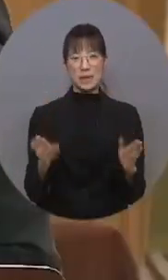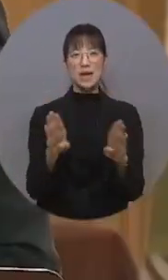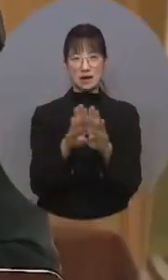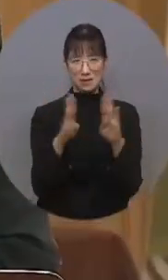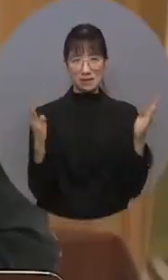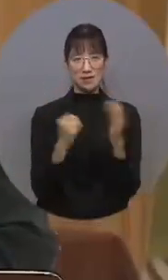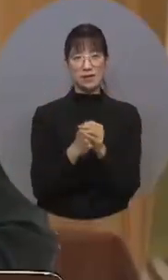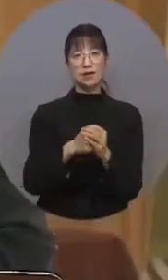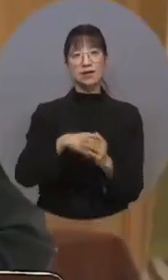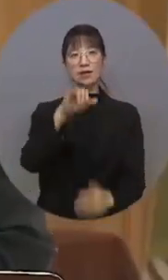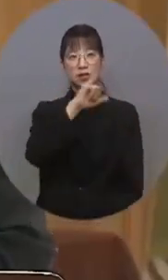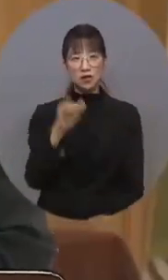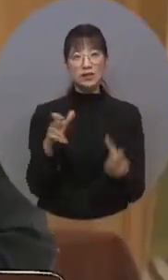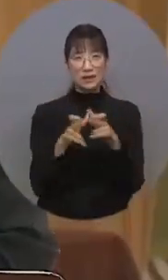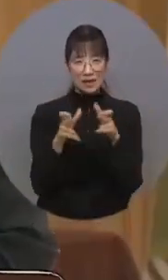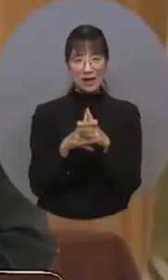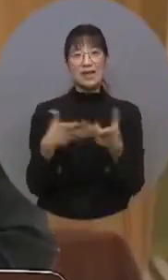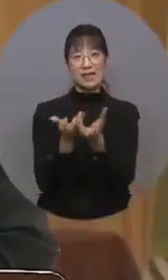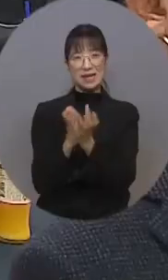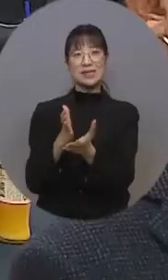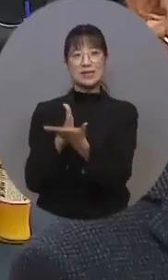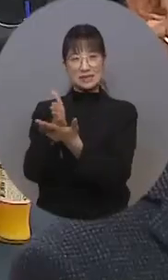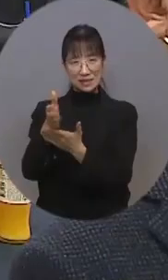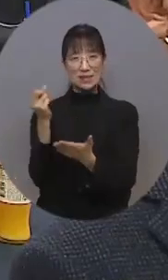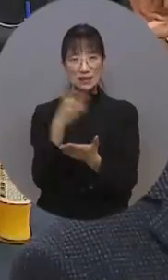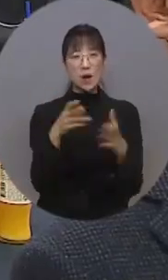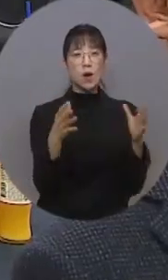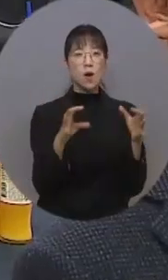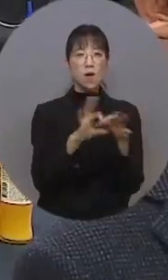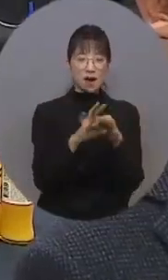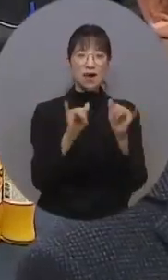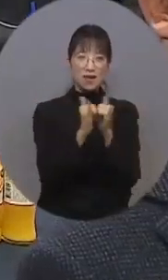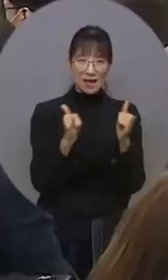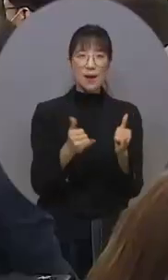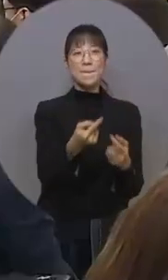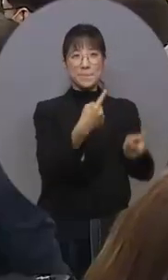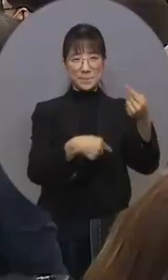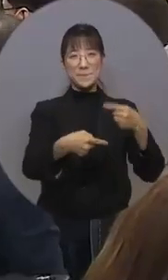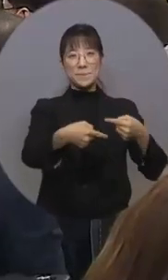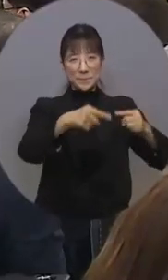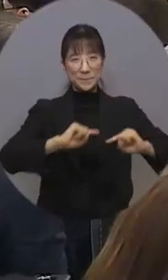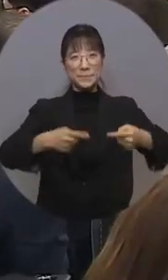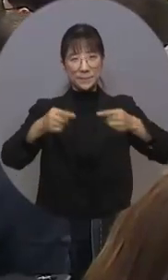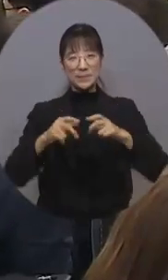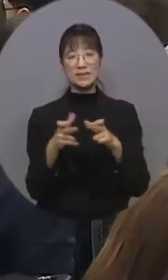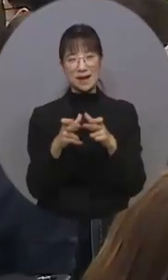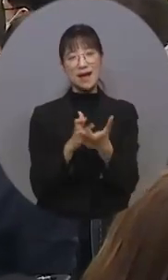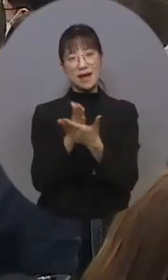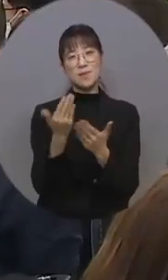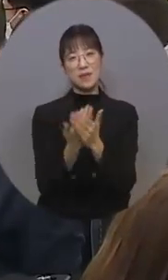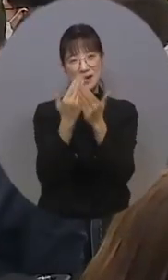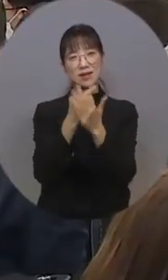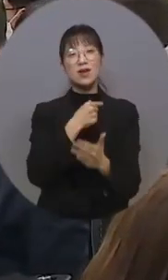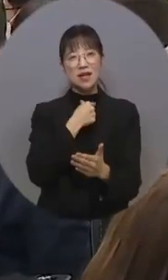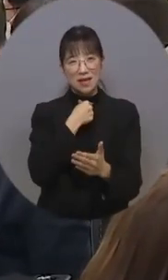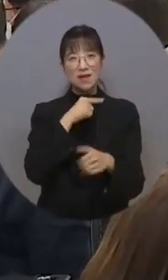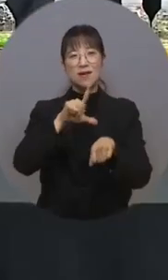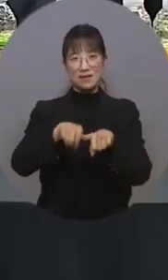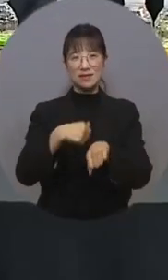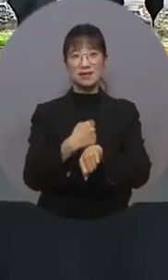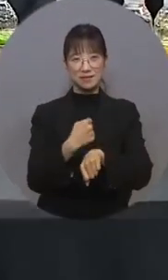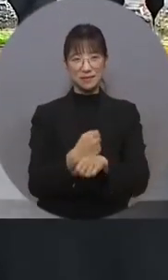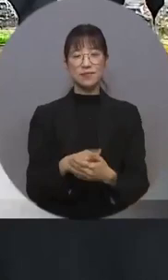전국의 장애인 단체장과 관련 인사 등이 참석하며 장애계의 발전을 기원하는 시간을 가졌습니다.